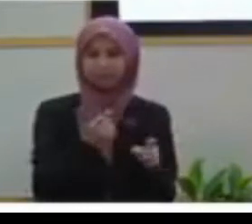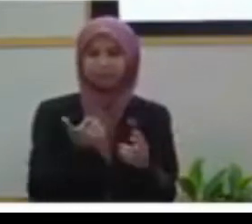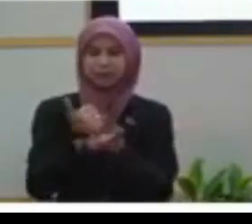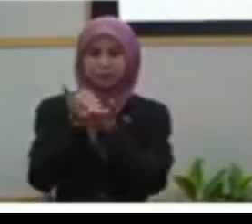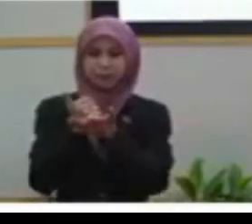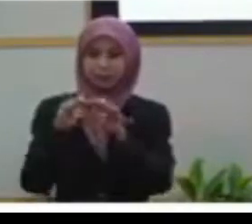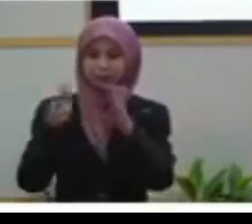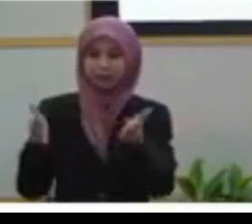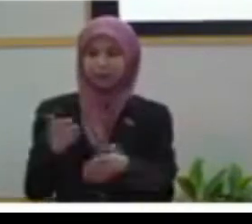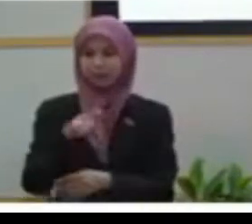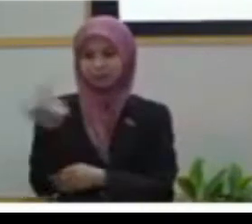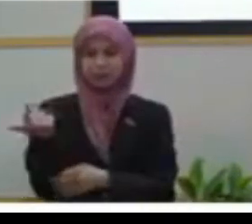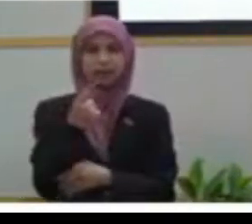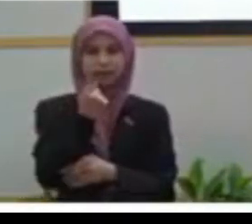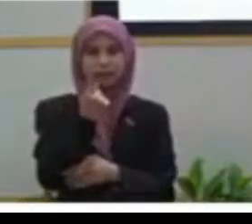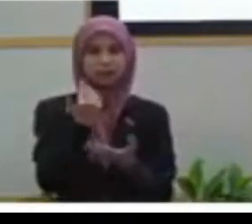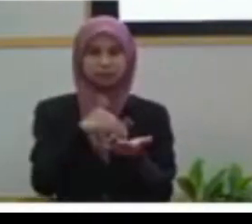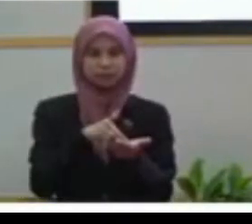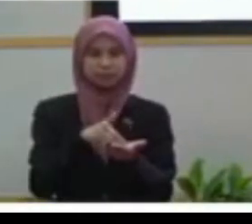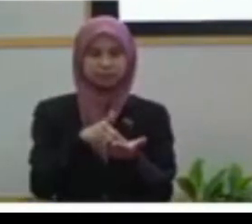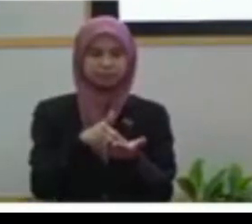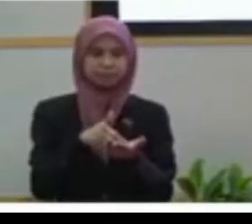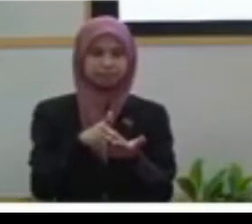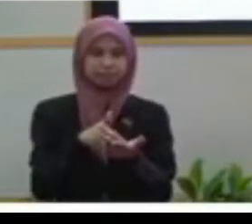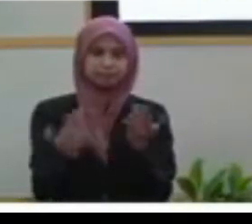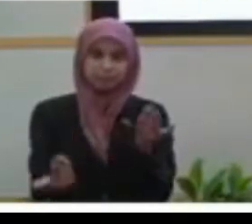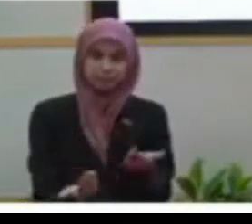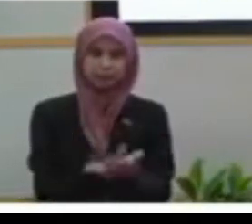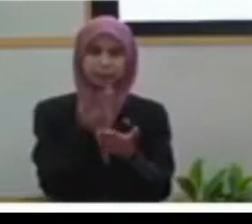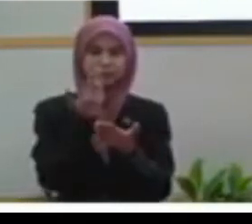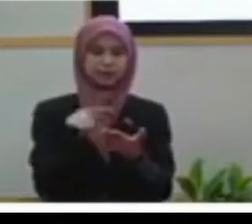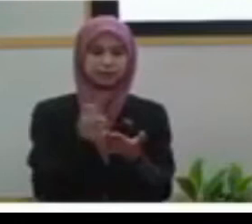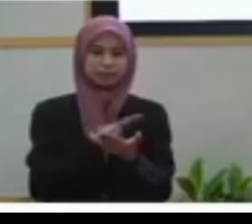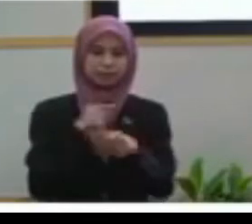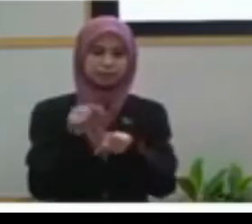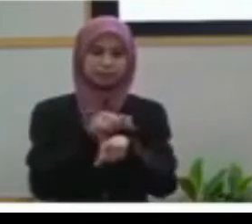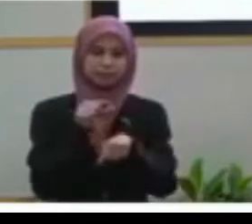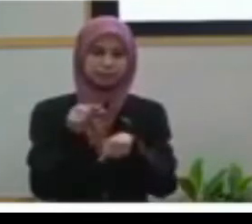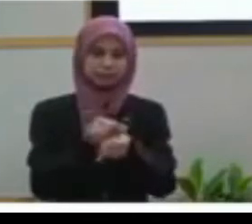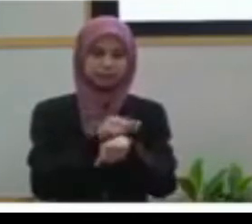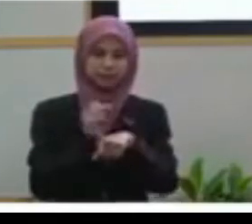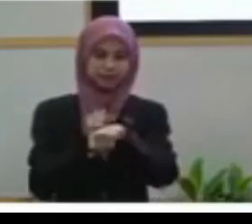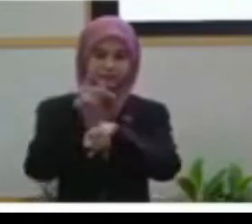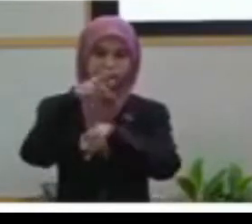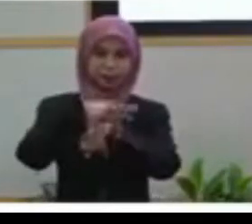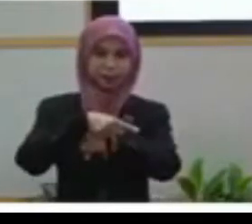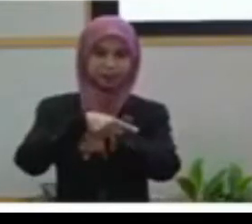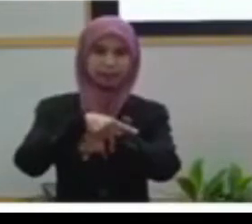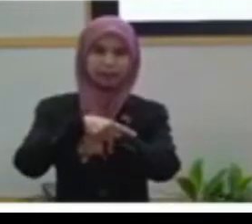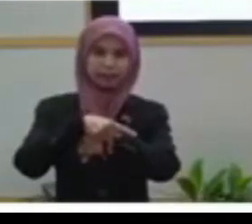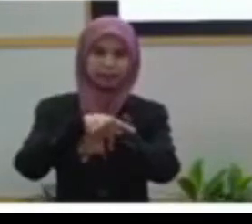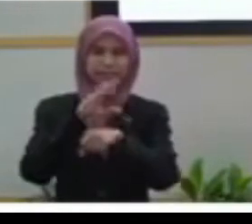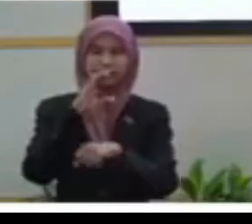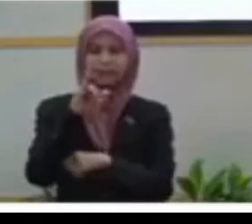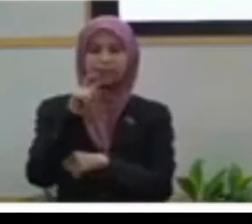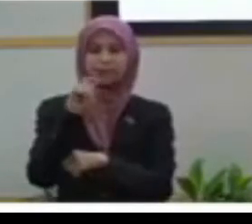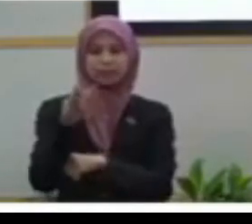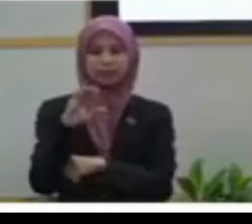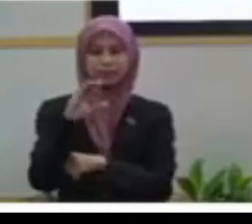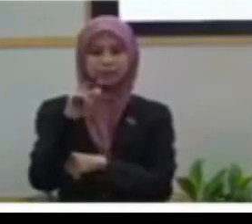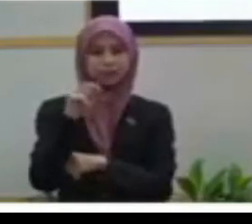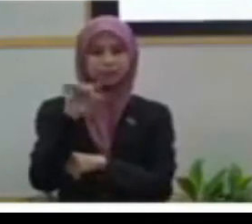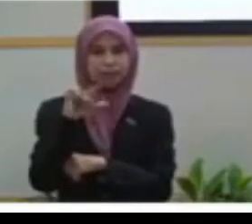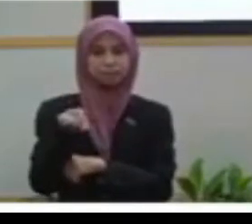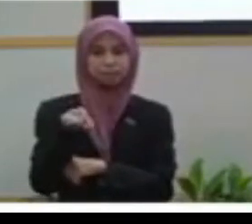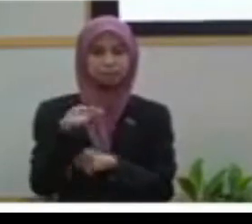lagi perkembangan baru adalah kita menggunakan seberang perai City Channel. Dengan cara tutorial yang diberikan di dalam seberang